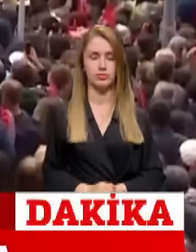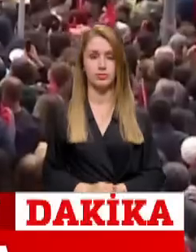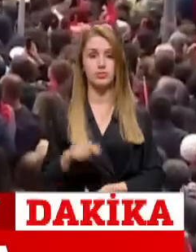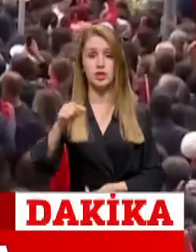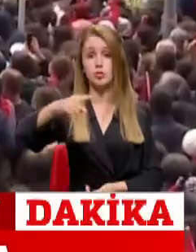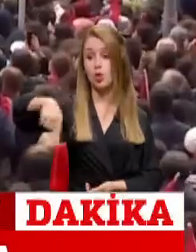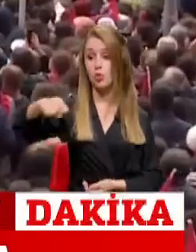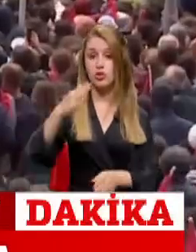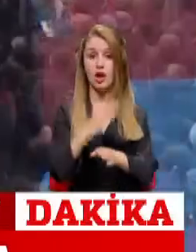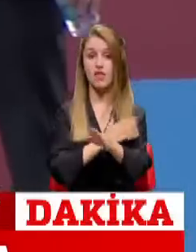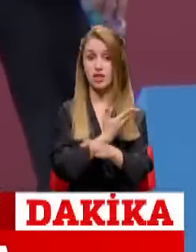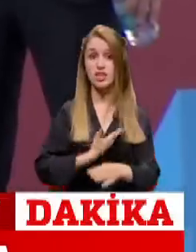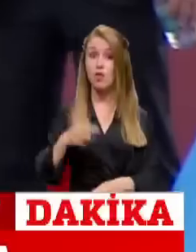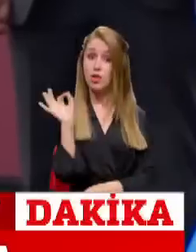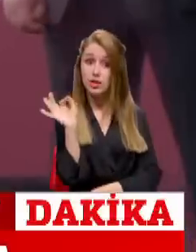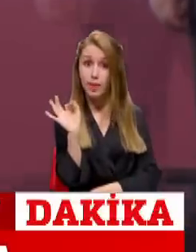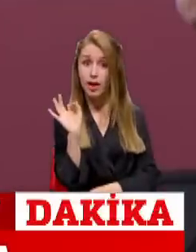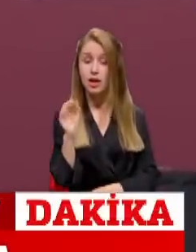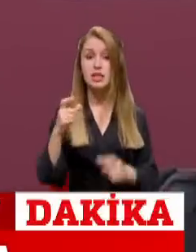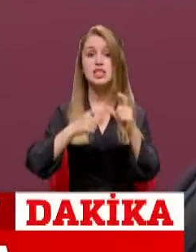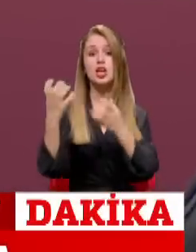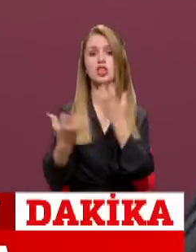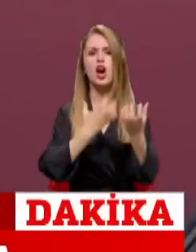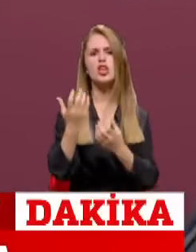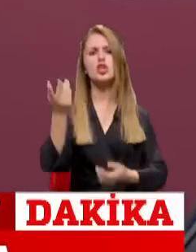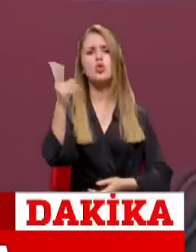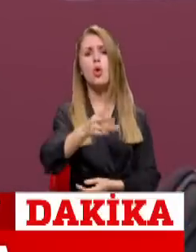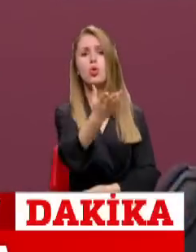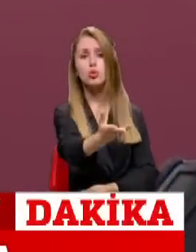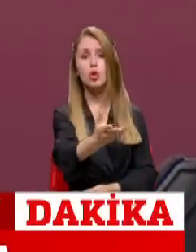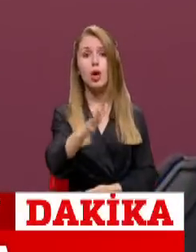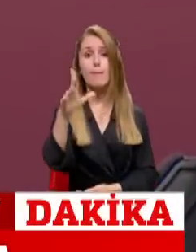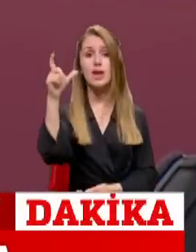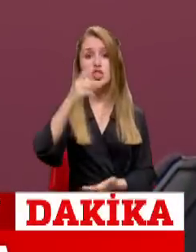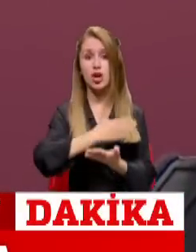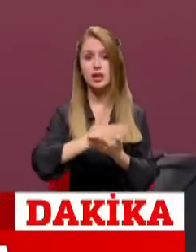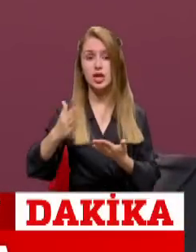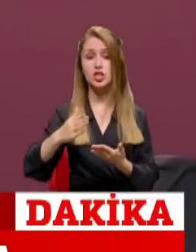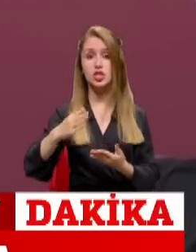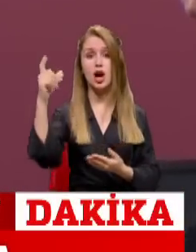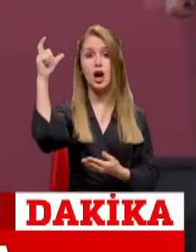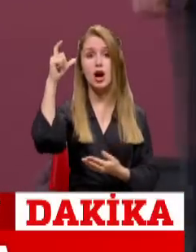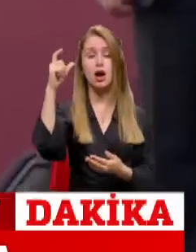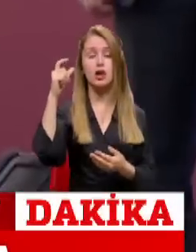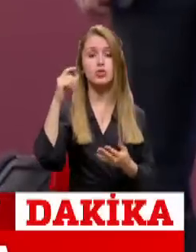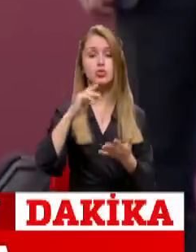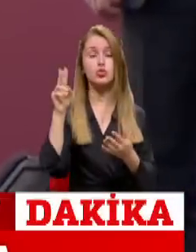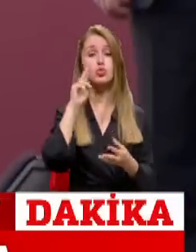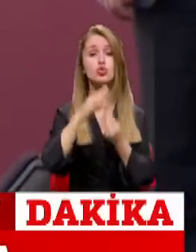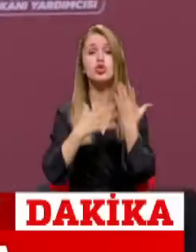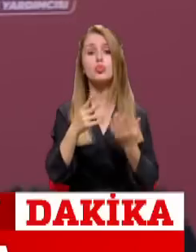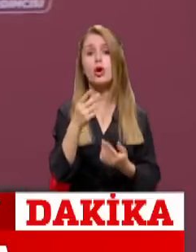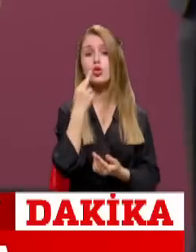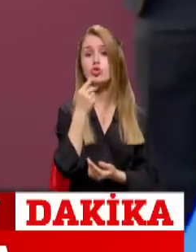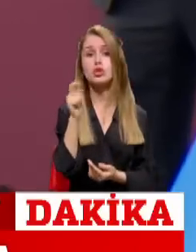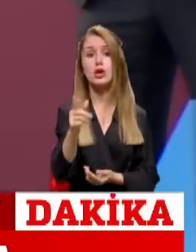Şimdi bunlar vatansever, öyle mi? Sinan Ateş hunharca katledildi. 5 ay geçti. Aydınlatamıyorsun. Ağzını bile